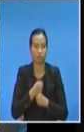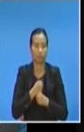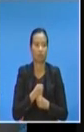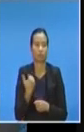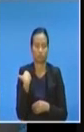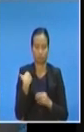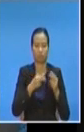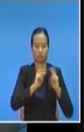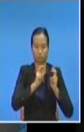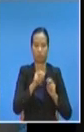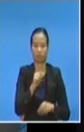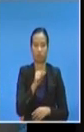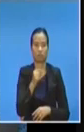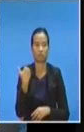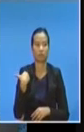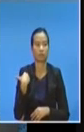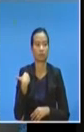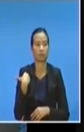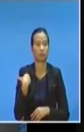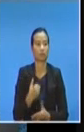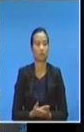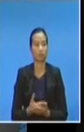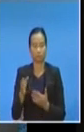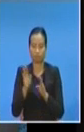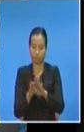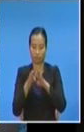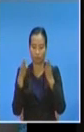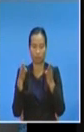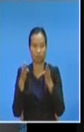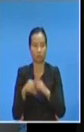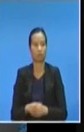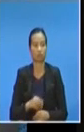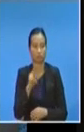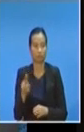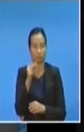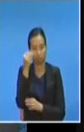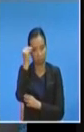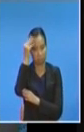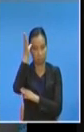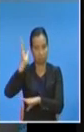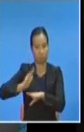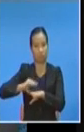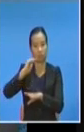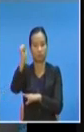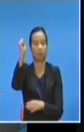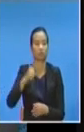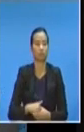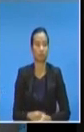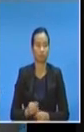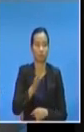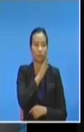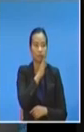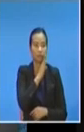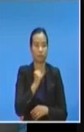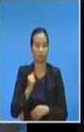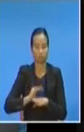เพราะฉะนั้นแล้วอย่างไรล่ะพอเปิดให้มีใช้ความรู้ความสามารถถ้าไม่มีหลักเกณฑ์ที่